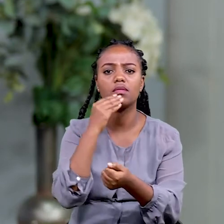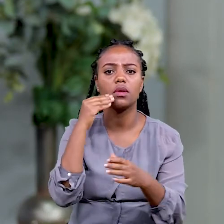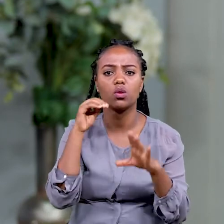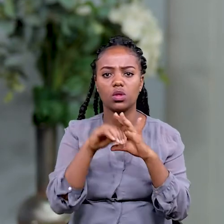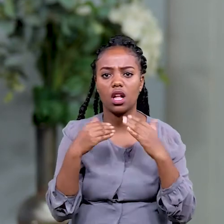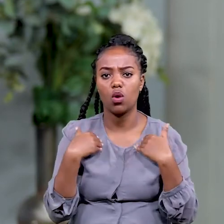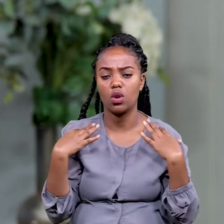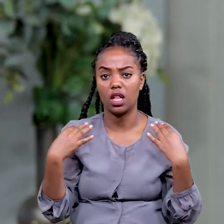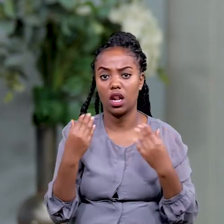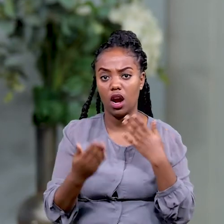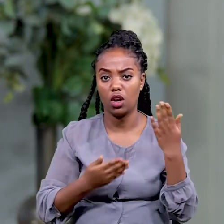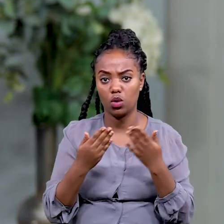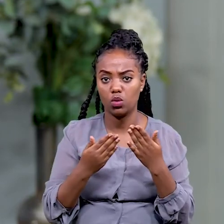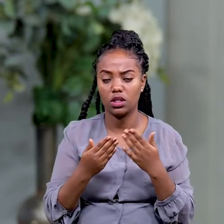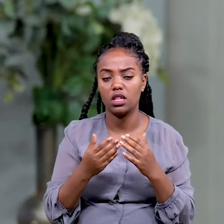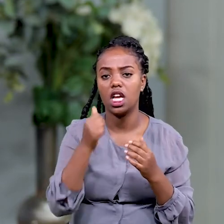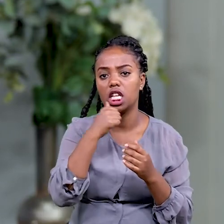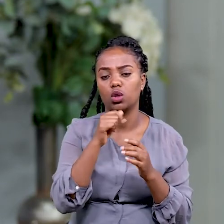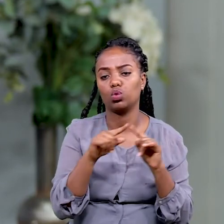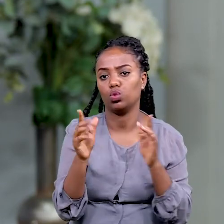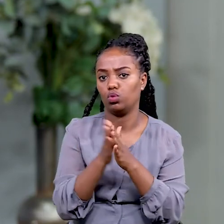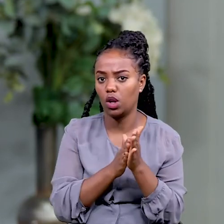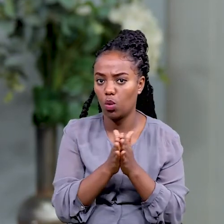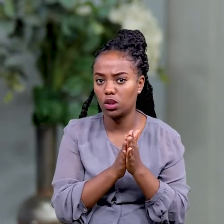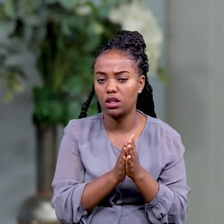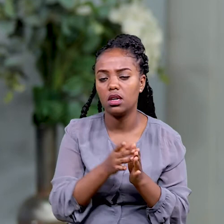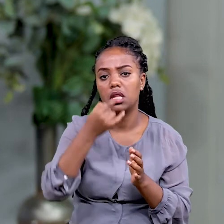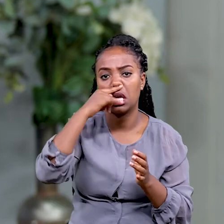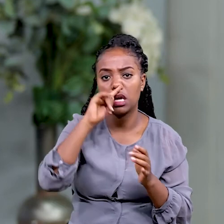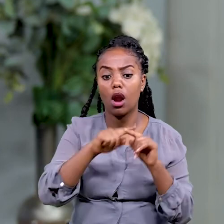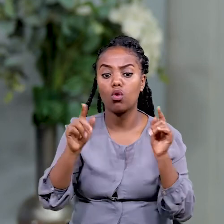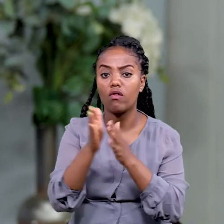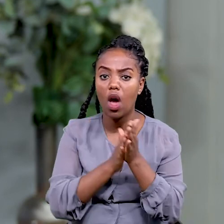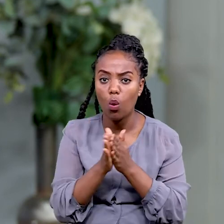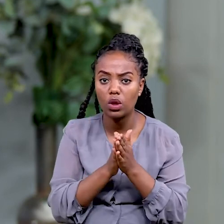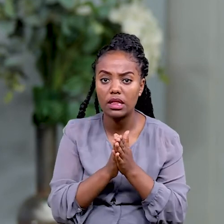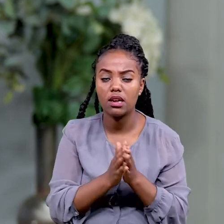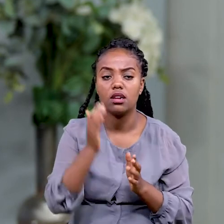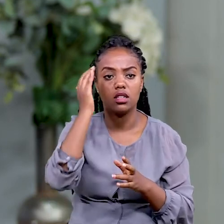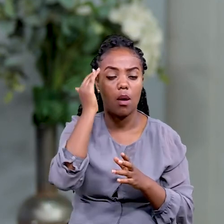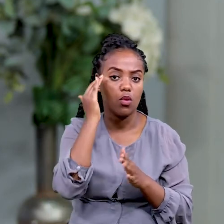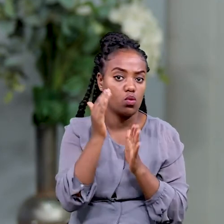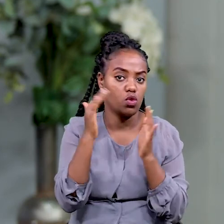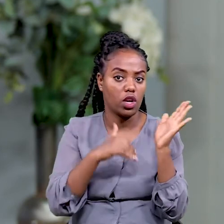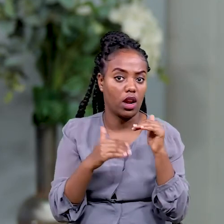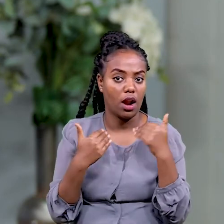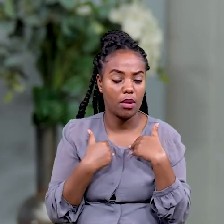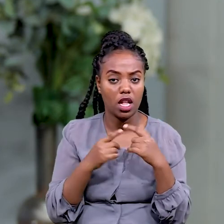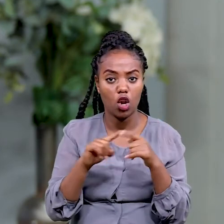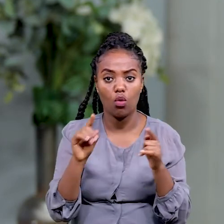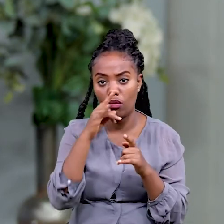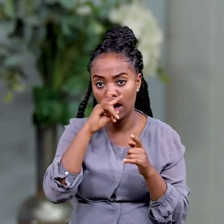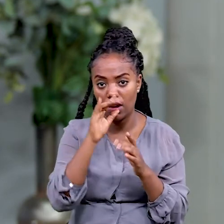ያለውን የጤና አገልግሎትን ቅድም እንዳልነው የሴቶቹን ልዩ ፍላጎትን የህፃናቶችን ልዩ ፍላጎትን የአእምሮ ችግር ያለባቸው ሰዎች